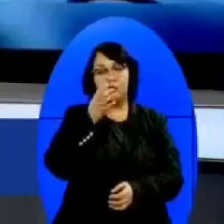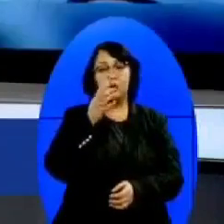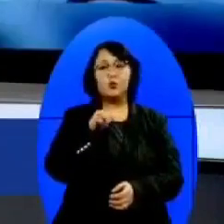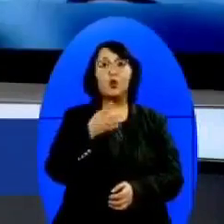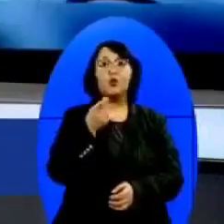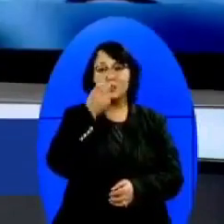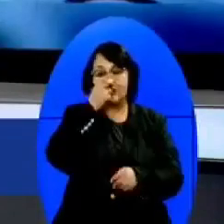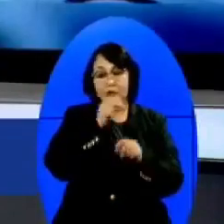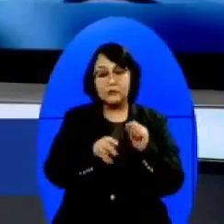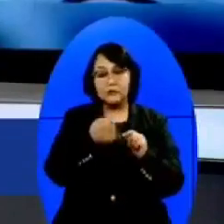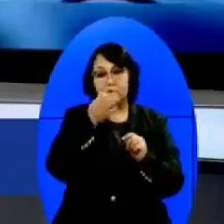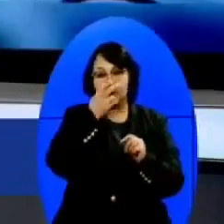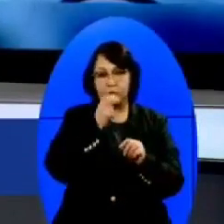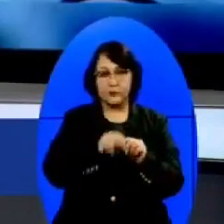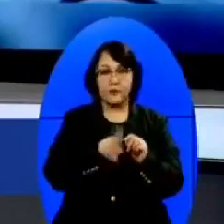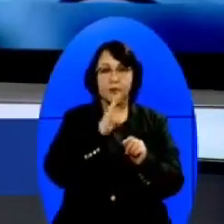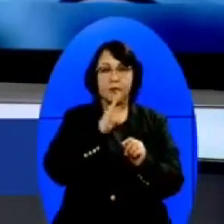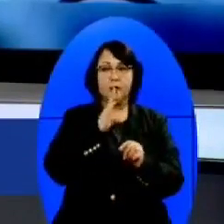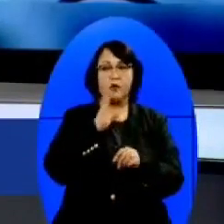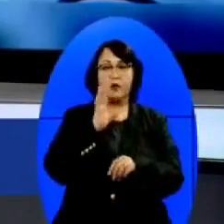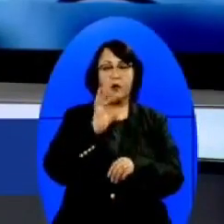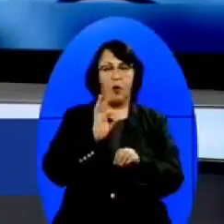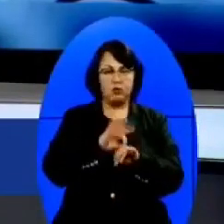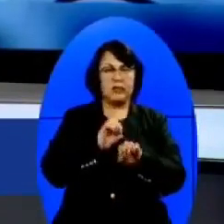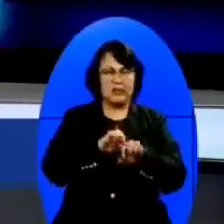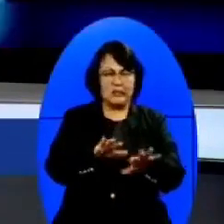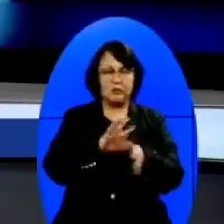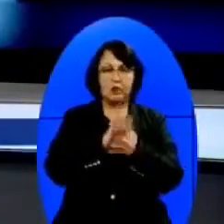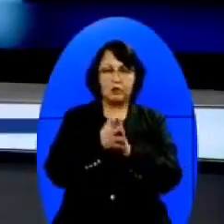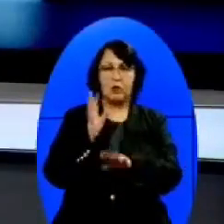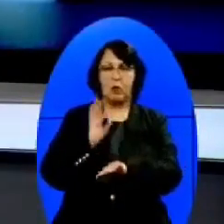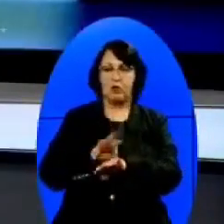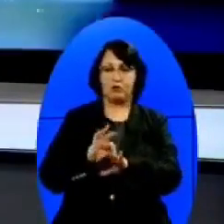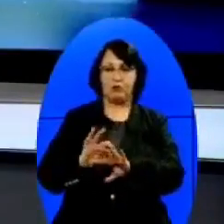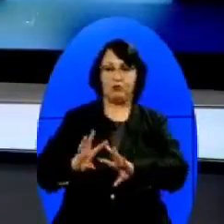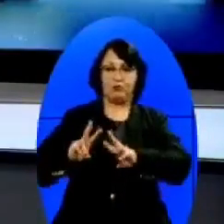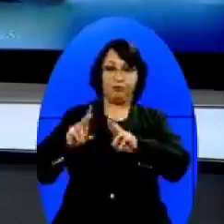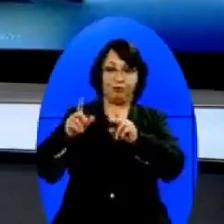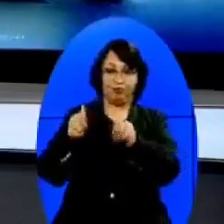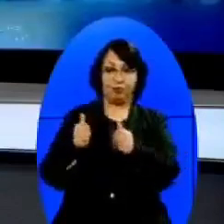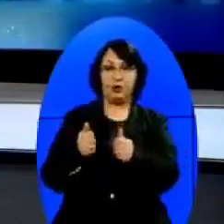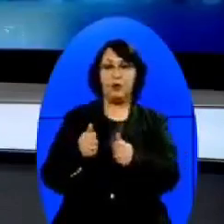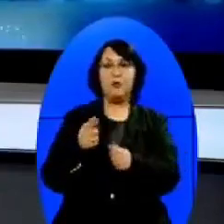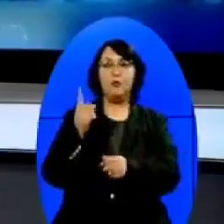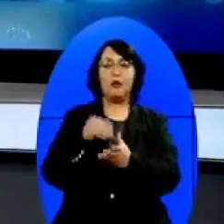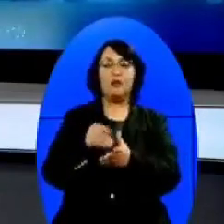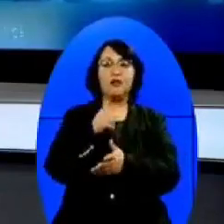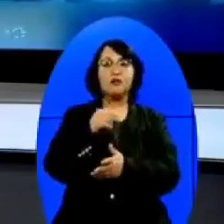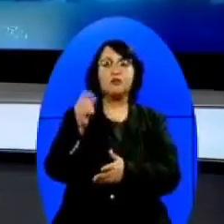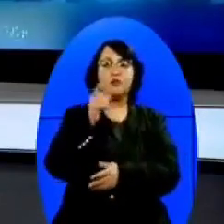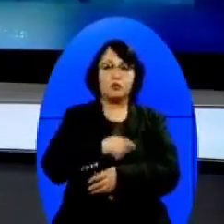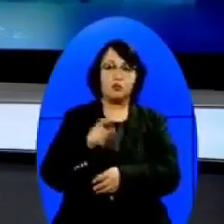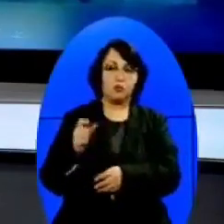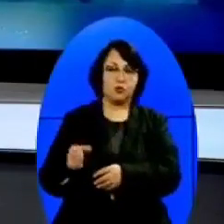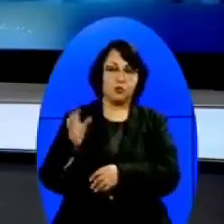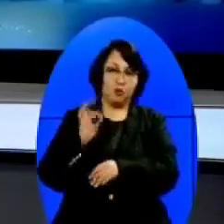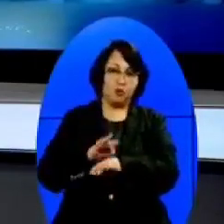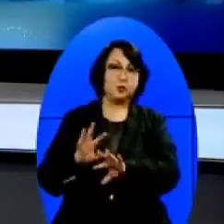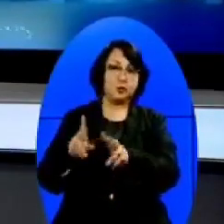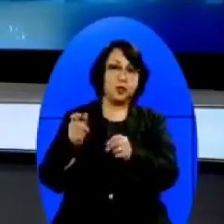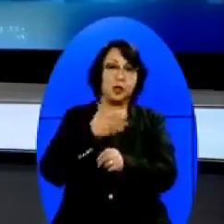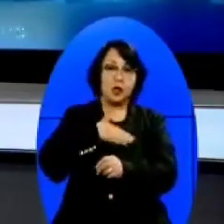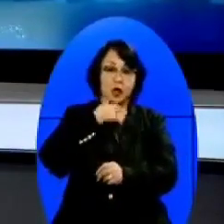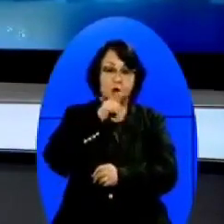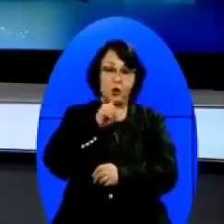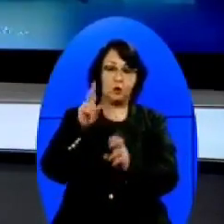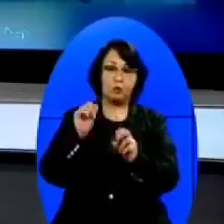коронавирусын тархалт нэмэгдэж байгаа хідээч эдгэрсэн хүний тоо нэмэгдэж өнөөдрийн байдлаар 1100 хүрсэн байна. За энэ нь өмнөх нэг өдөртэй харьцуулахад